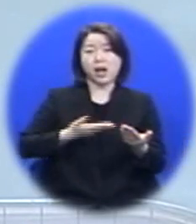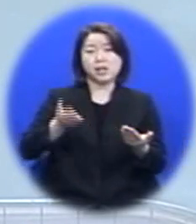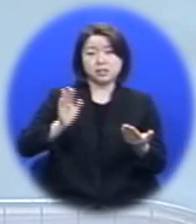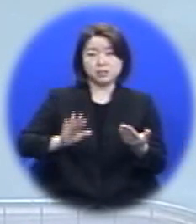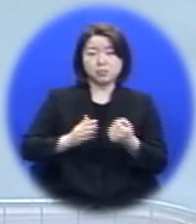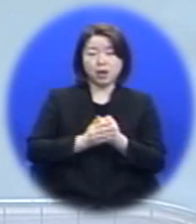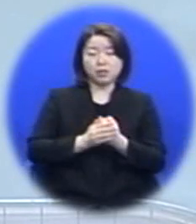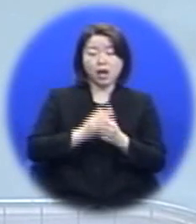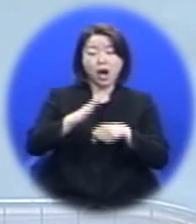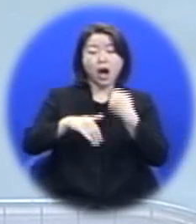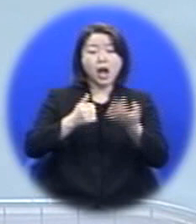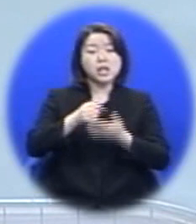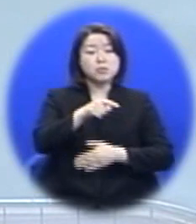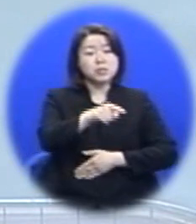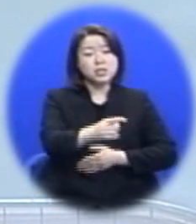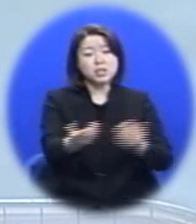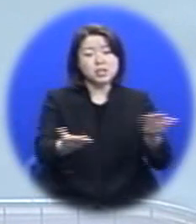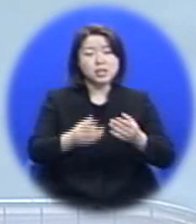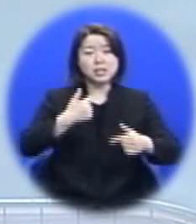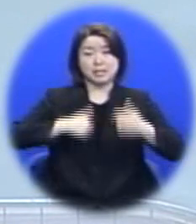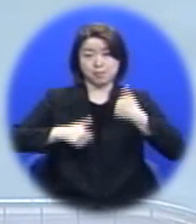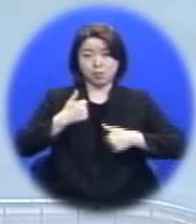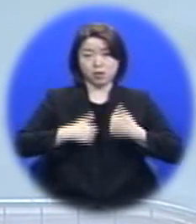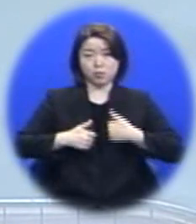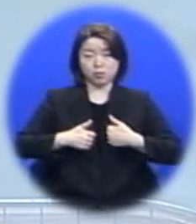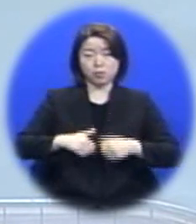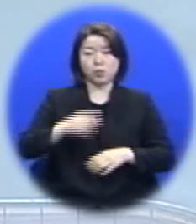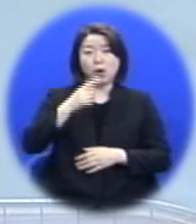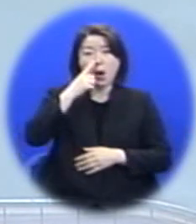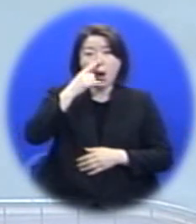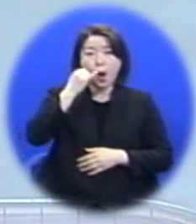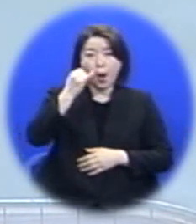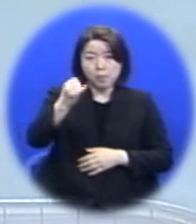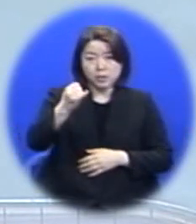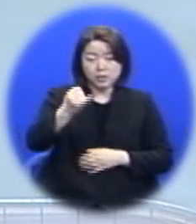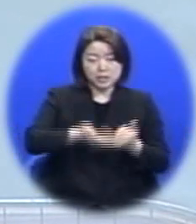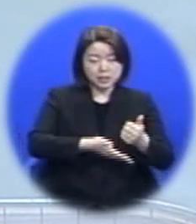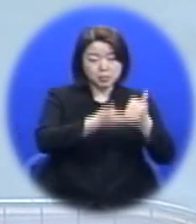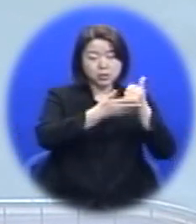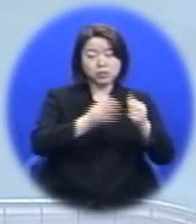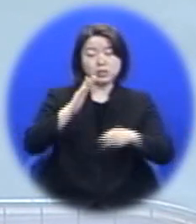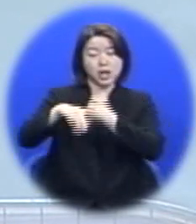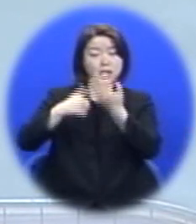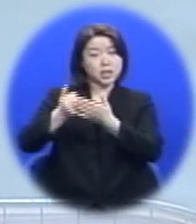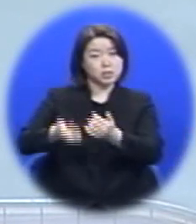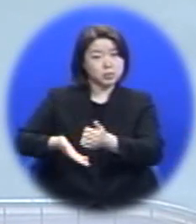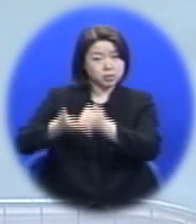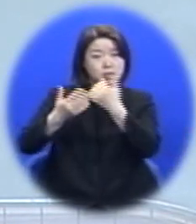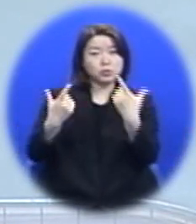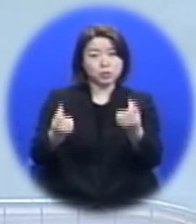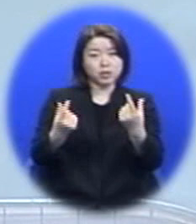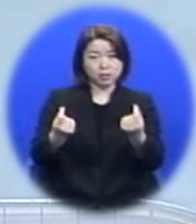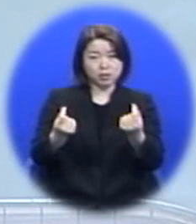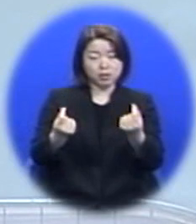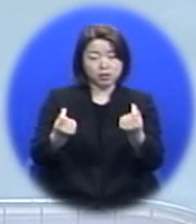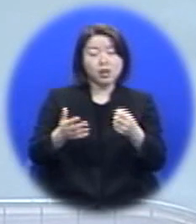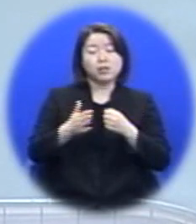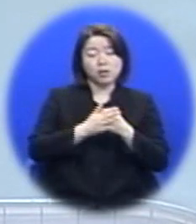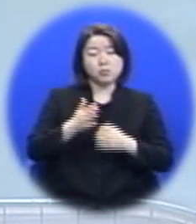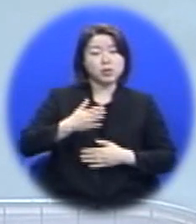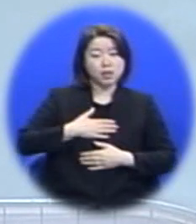일을 기뻐하시고 그리고 어머니 섬기는 게 하나님 섬기는 것인데 저 안 돌아갑니다.